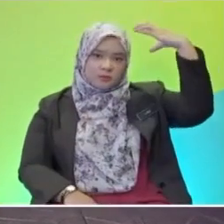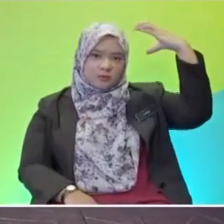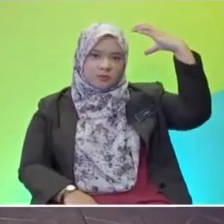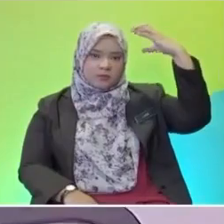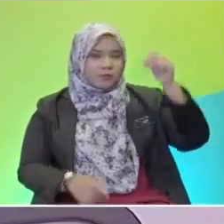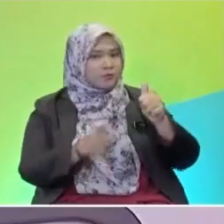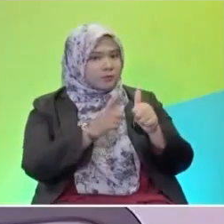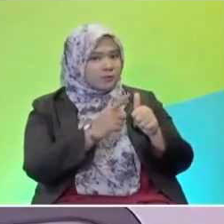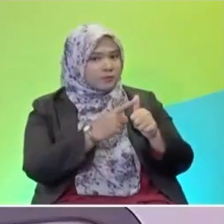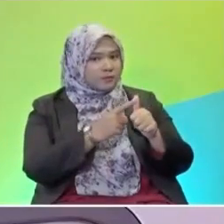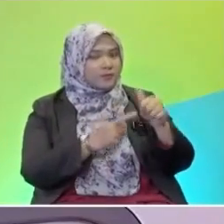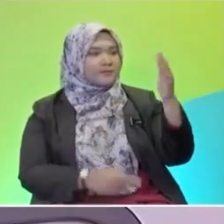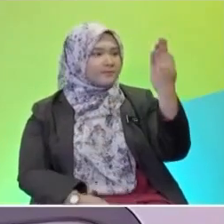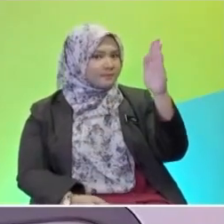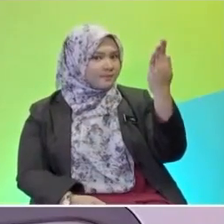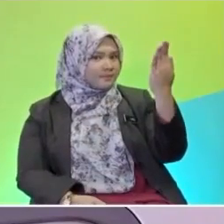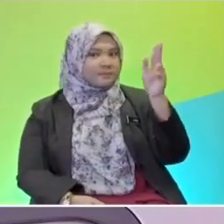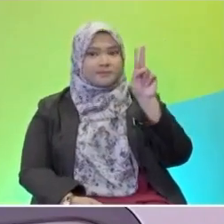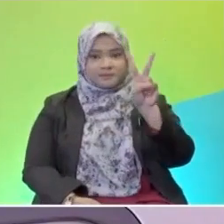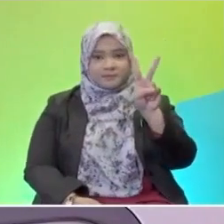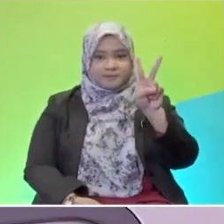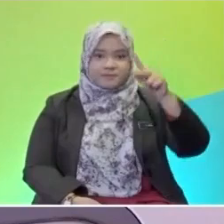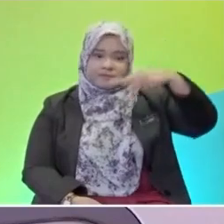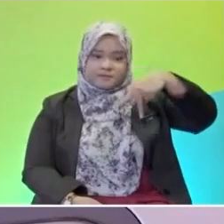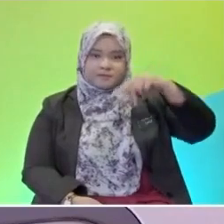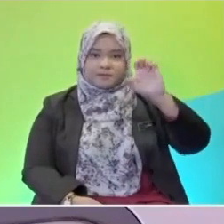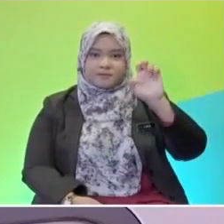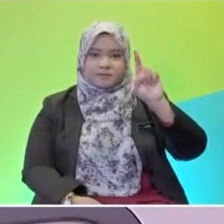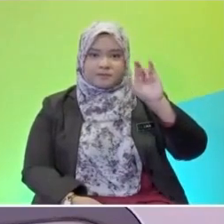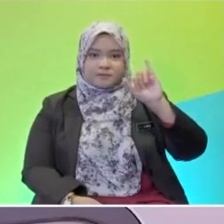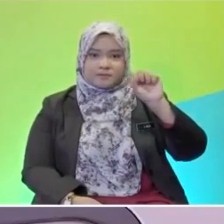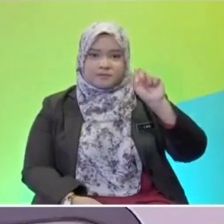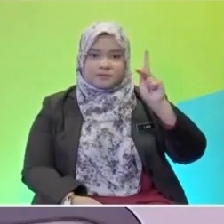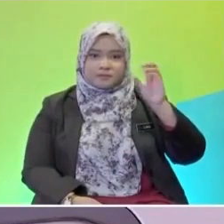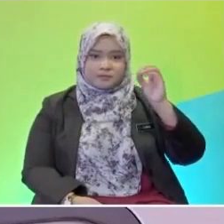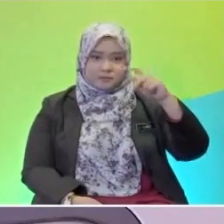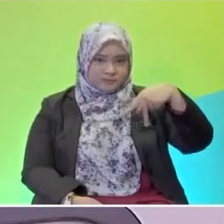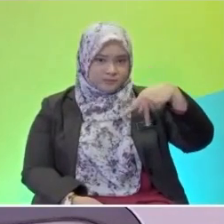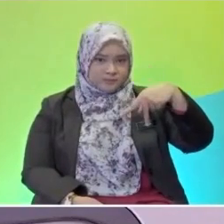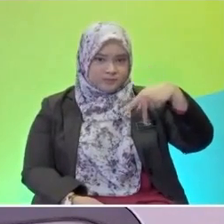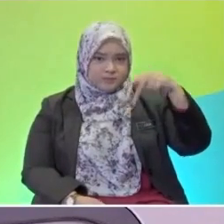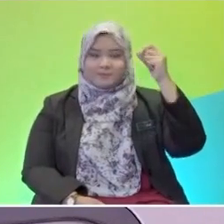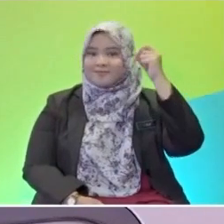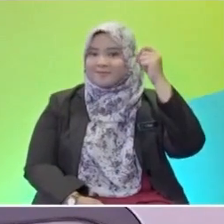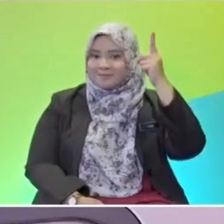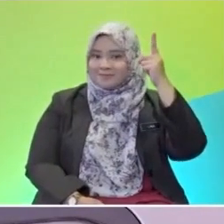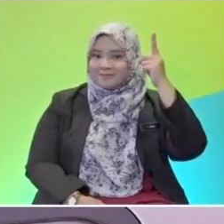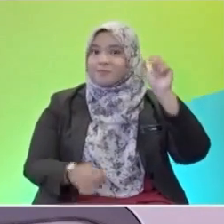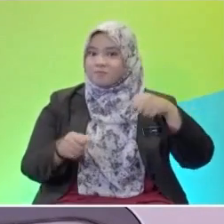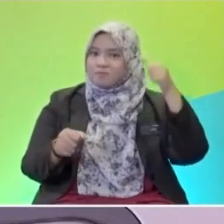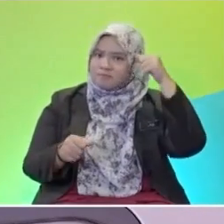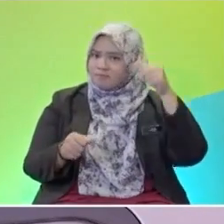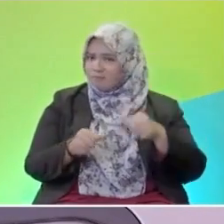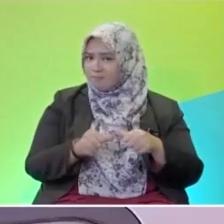kita juga dapat mengetahui kalau kita pergi gunting rambut cermin di kedai gunting rambut sangat-sangat berguna untuk kita